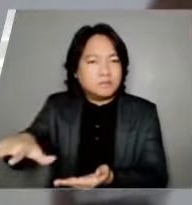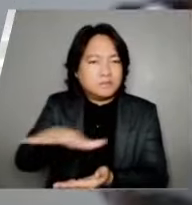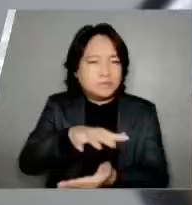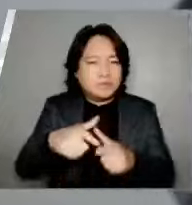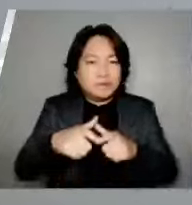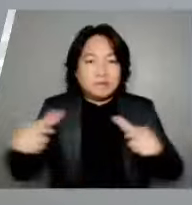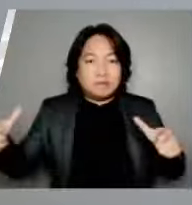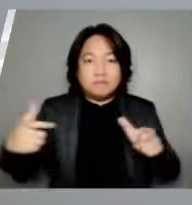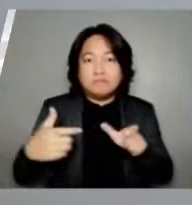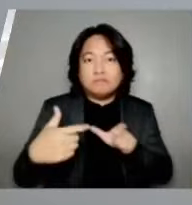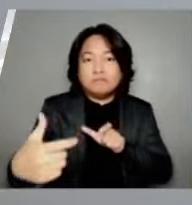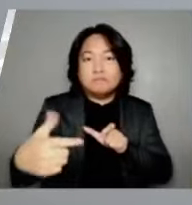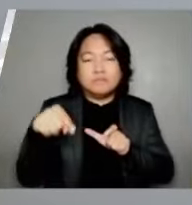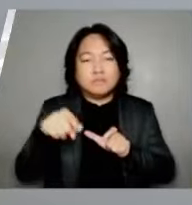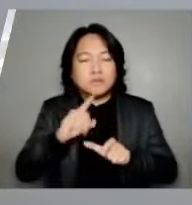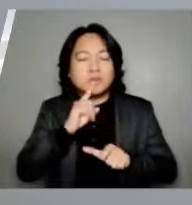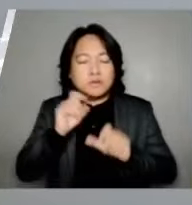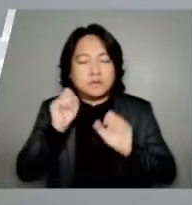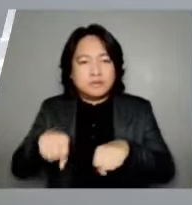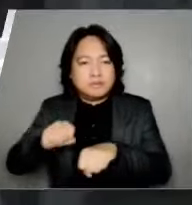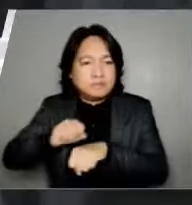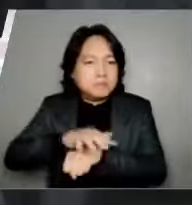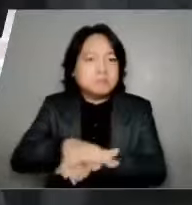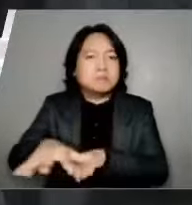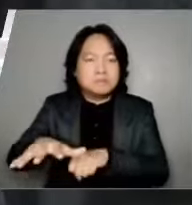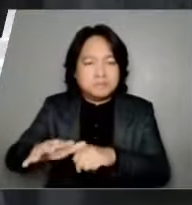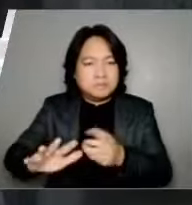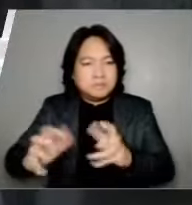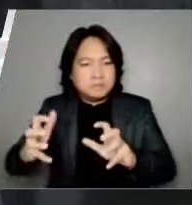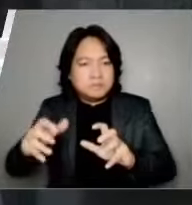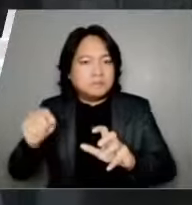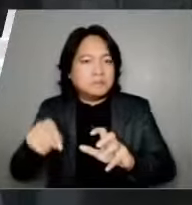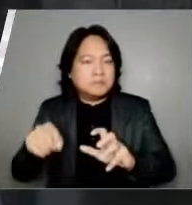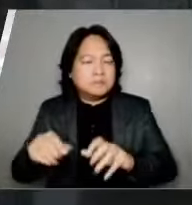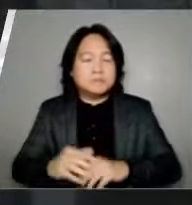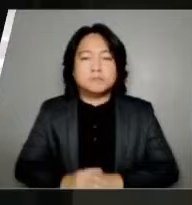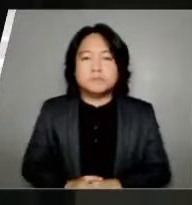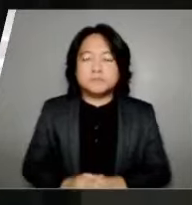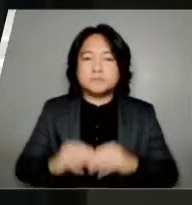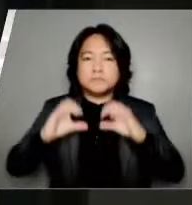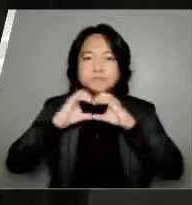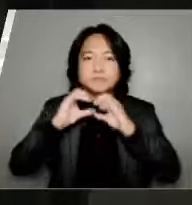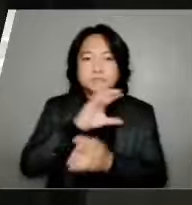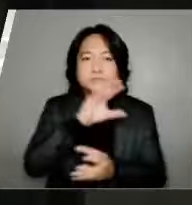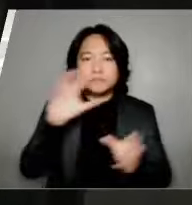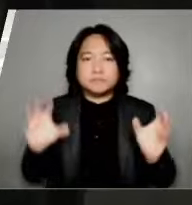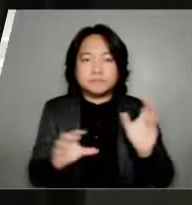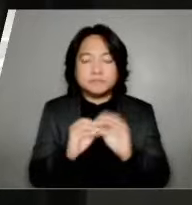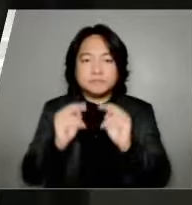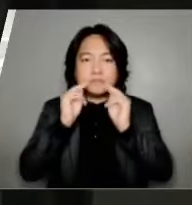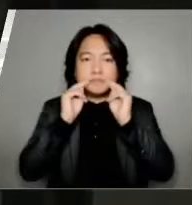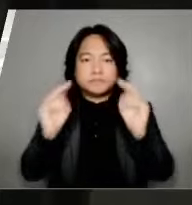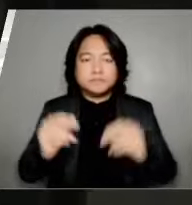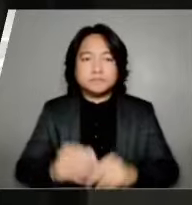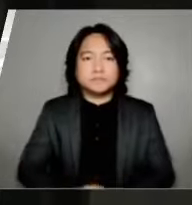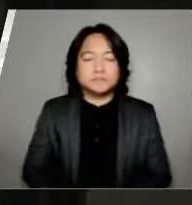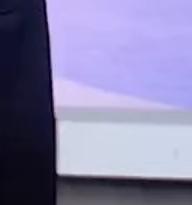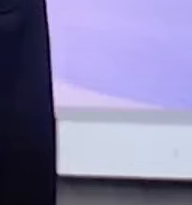state of calamity kung pasok kayo doon sa criteria. Para sa GMA Integrated News, Raffy Tima ang inyong